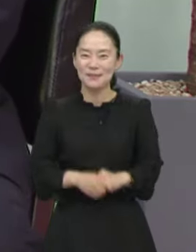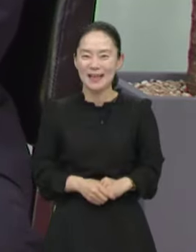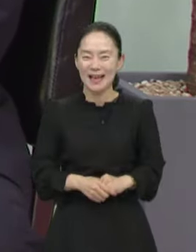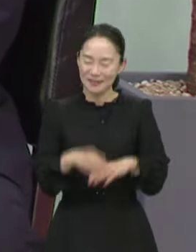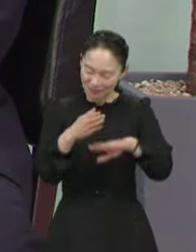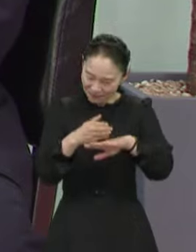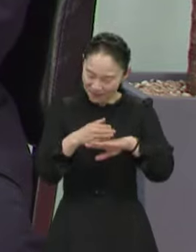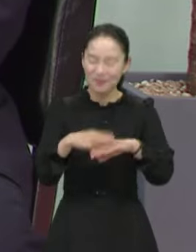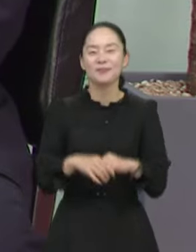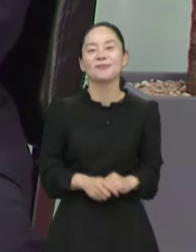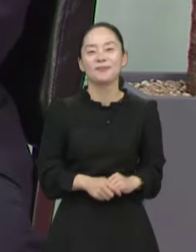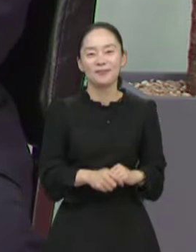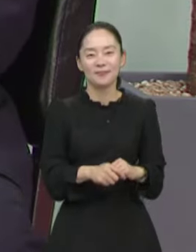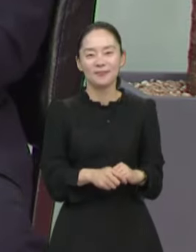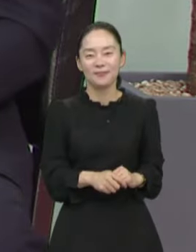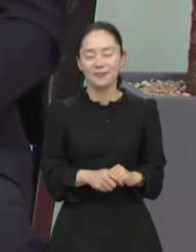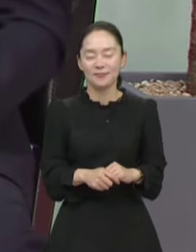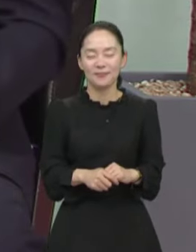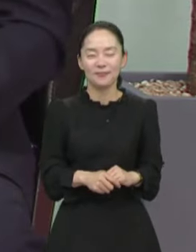기대하겠습니다